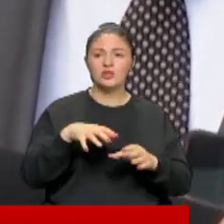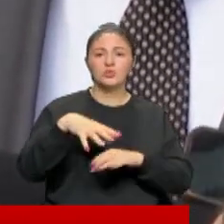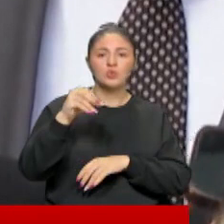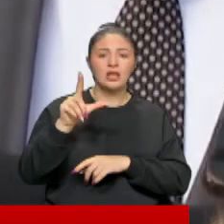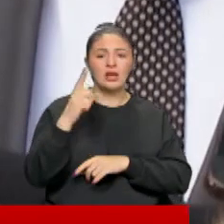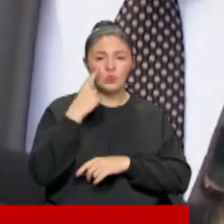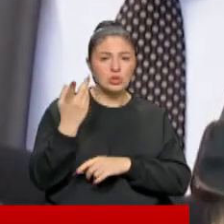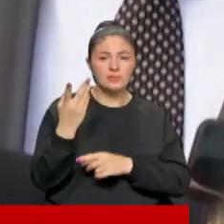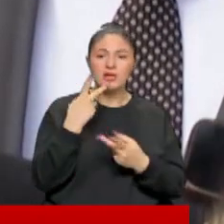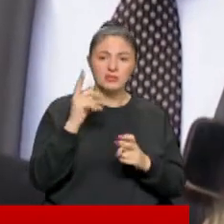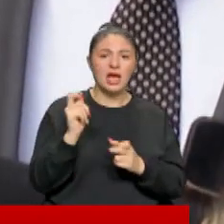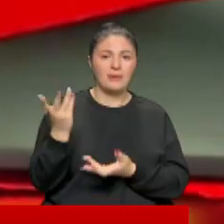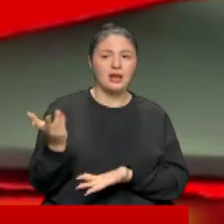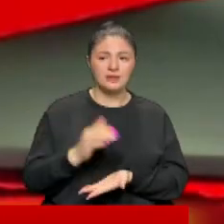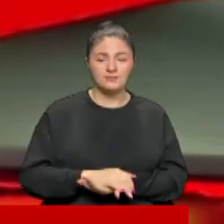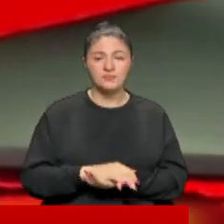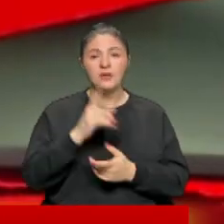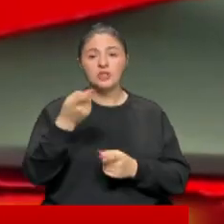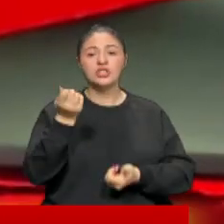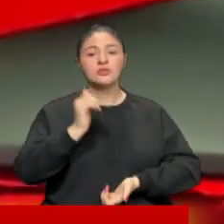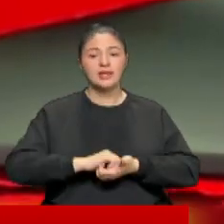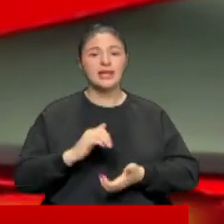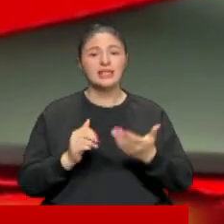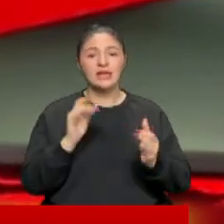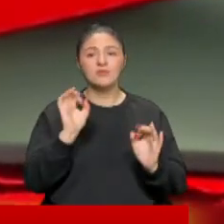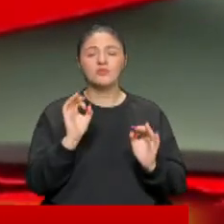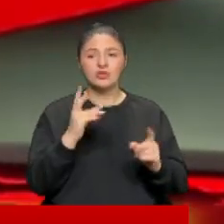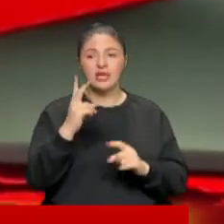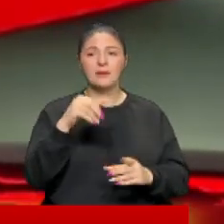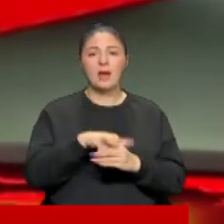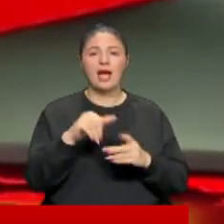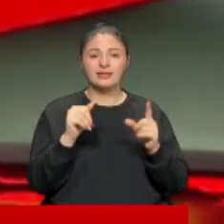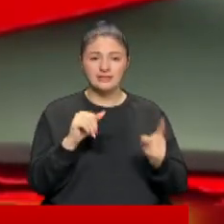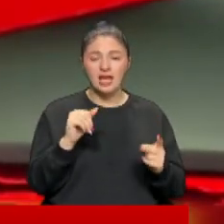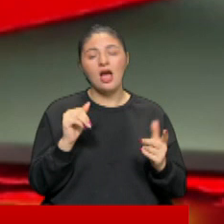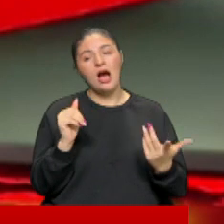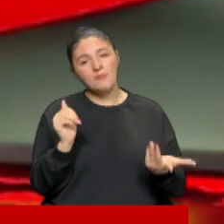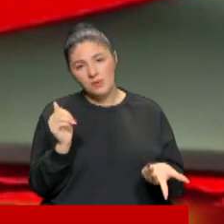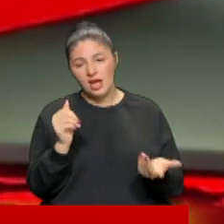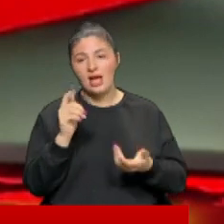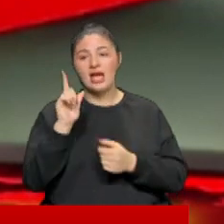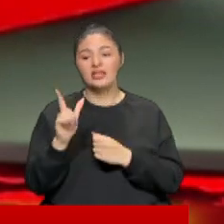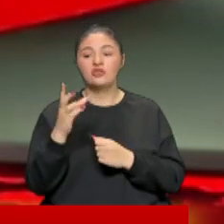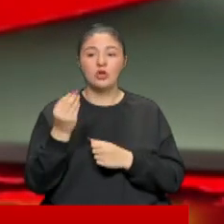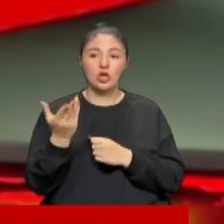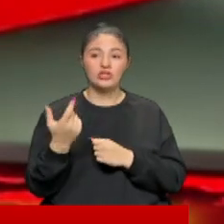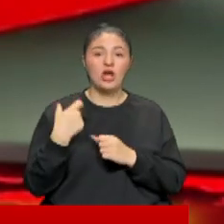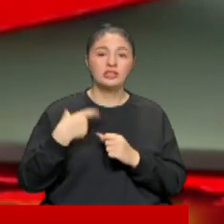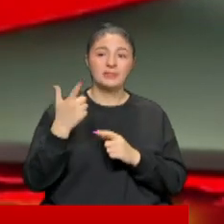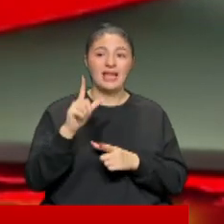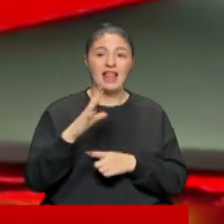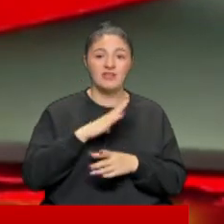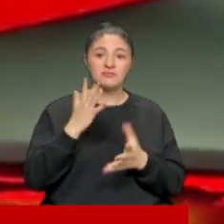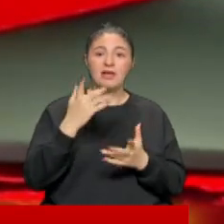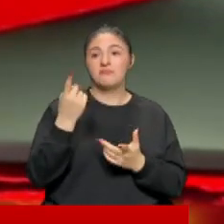gerek görürlerse bir açıklama yaparlar bu işbirliğinde Mümkünse iki parti Ama ihtiyaç oluyorsa özel bir gereklilik